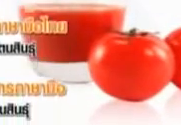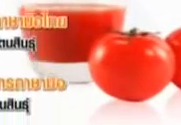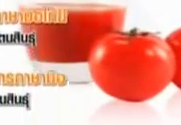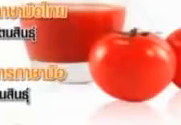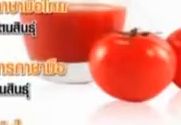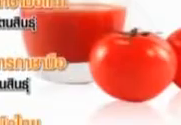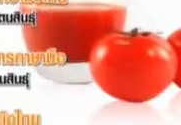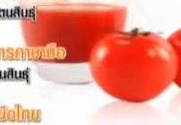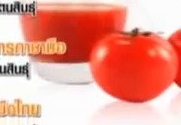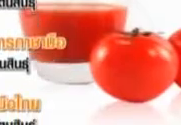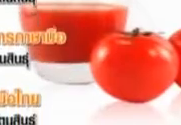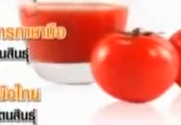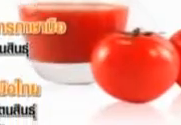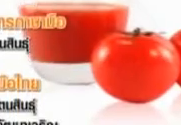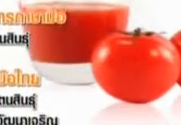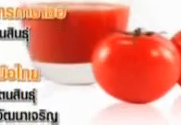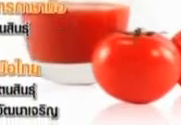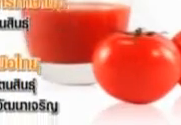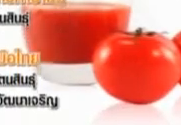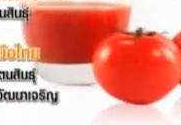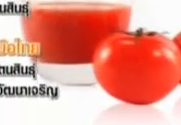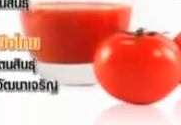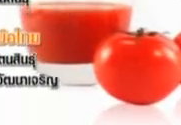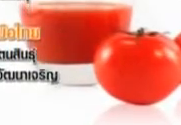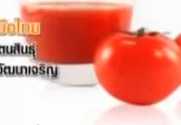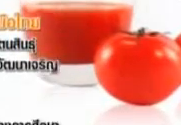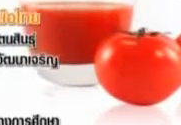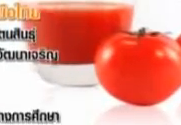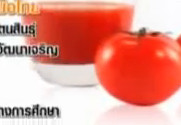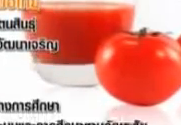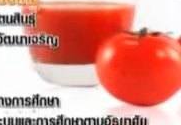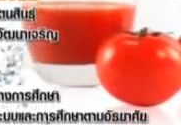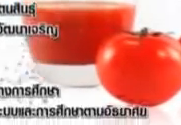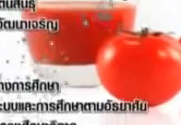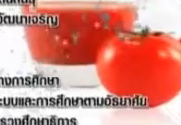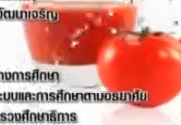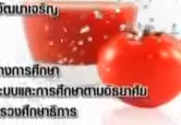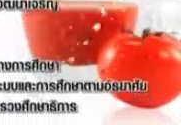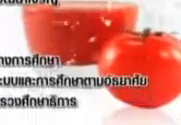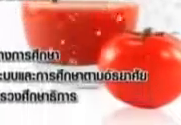าวและหวานเครื่องปรุงดีสืบทอดกันมายาวน